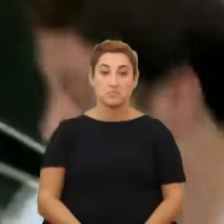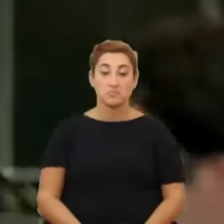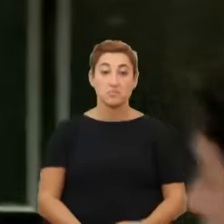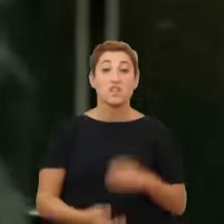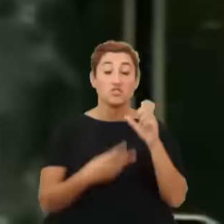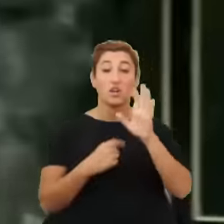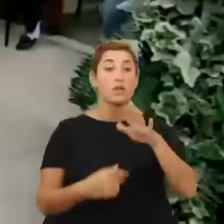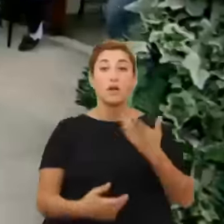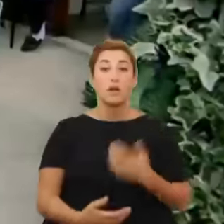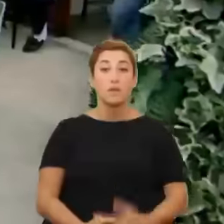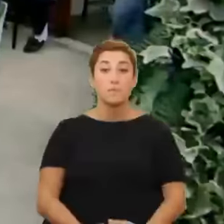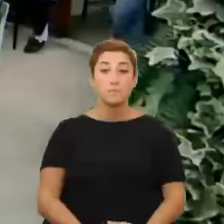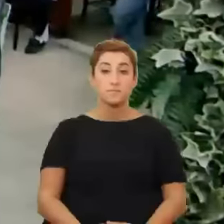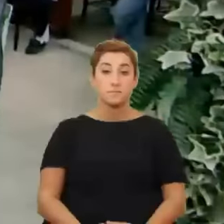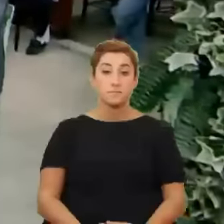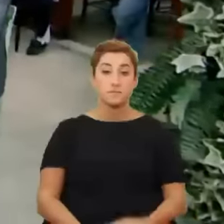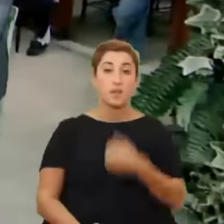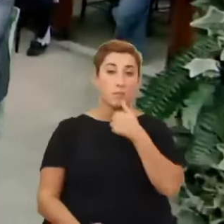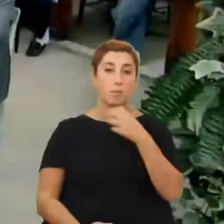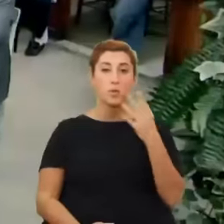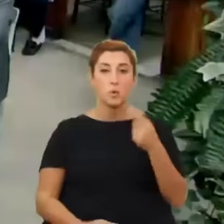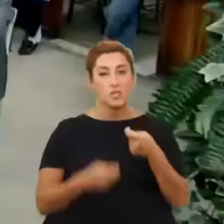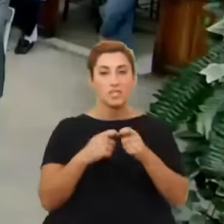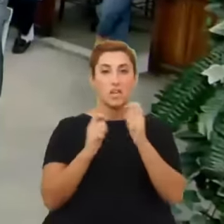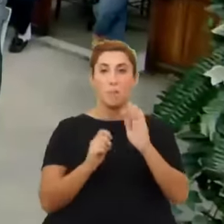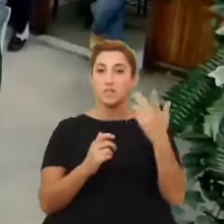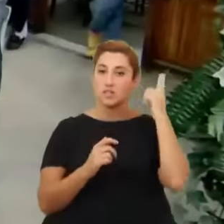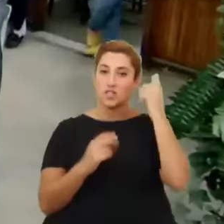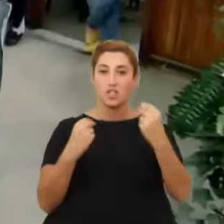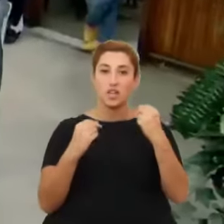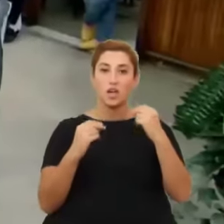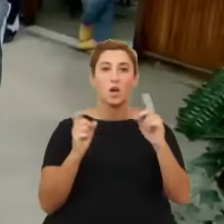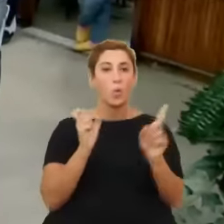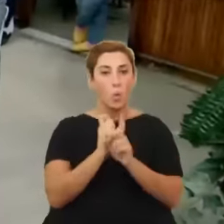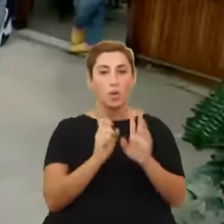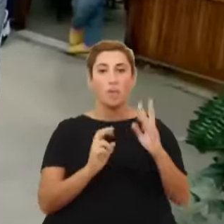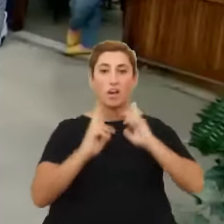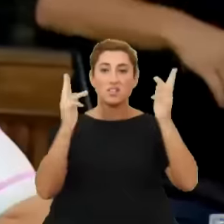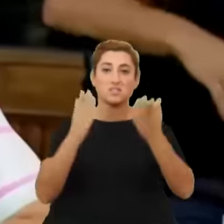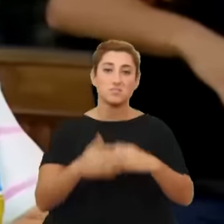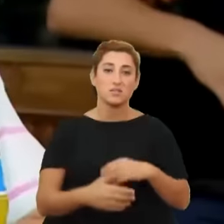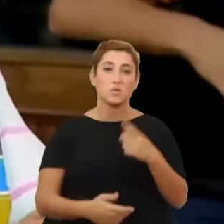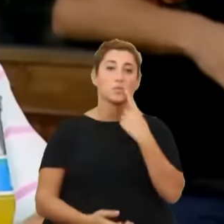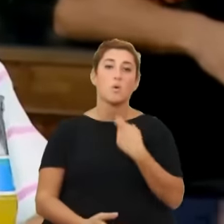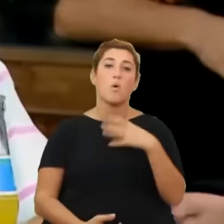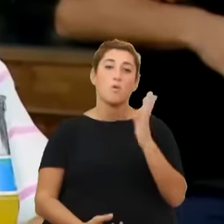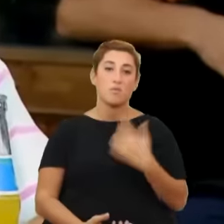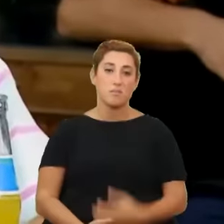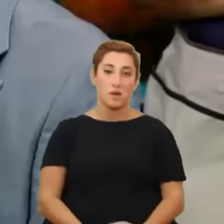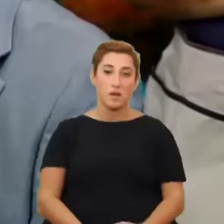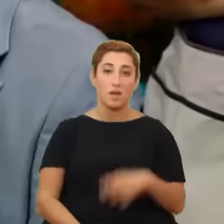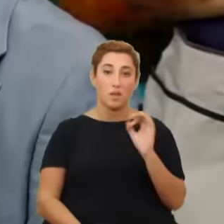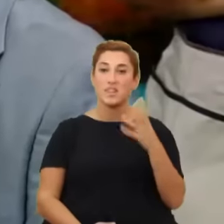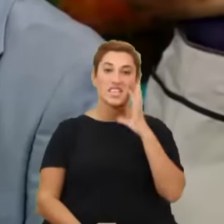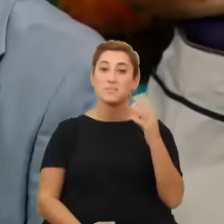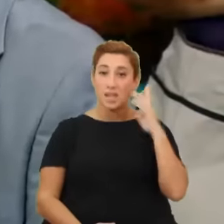Çato. Ha. Baban bir bayağı bastırmış ha. Saçları iyi savundun da gitmiş saçlar. Sorma. Hem